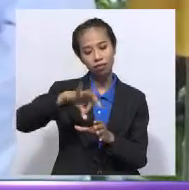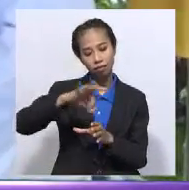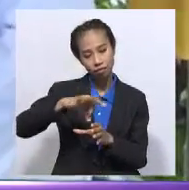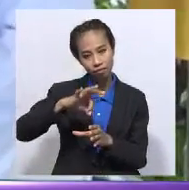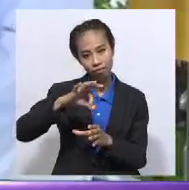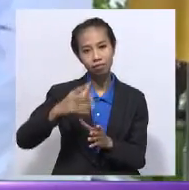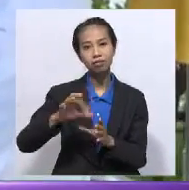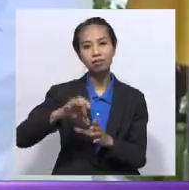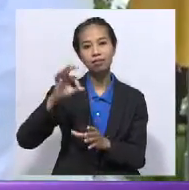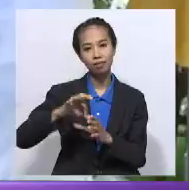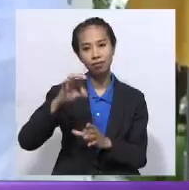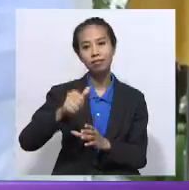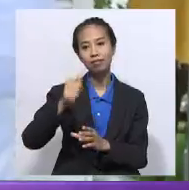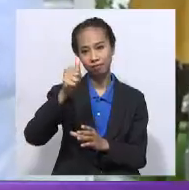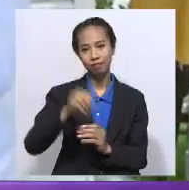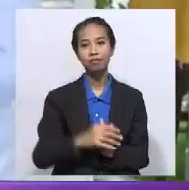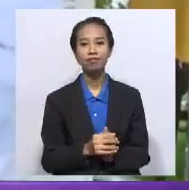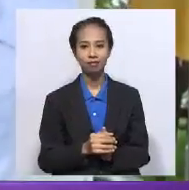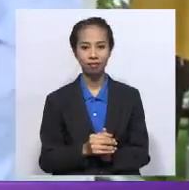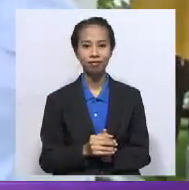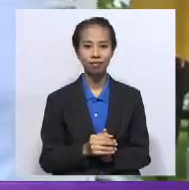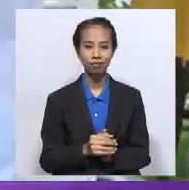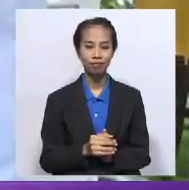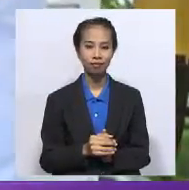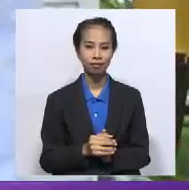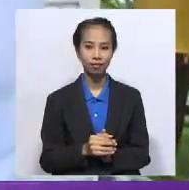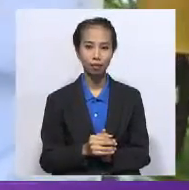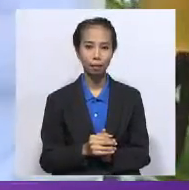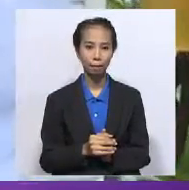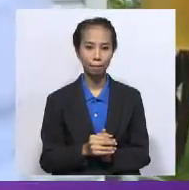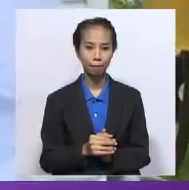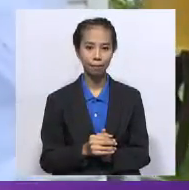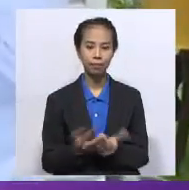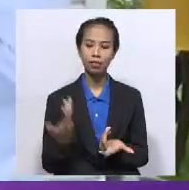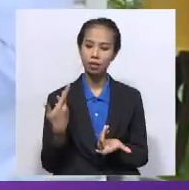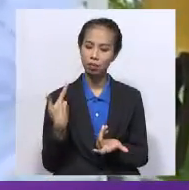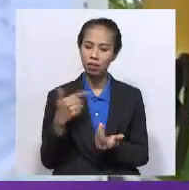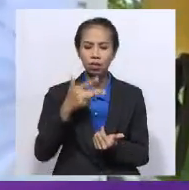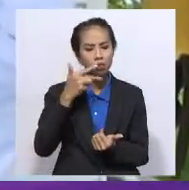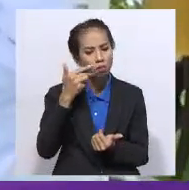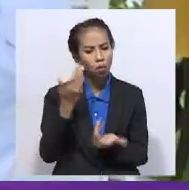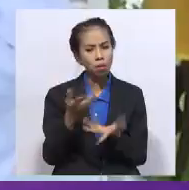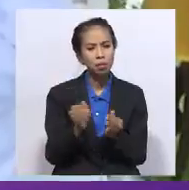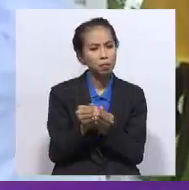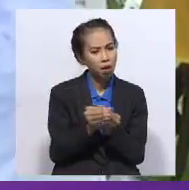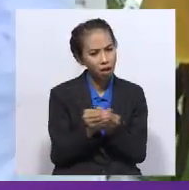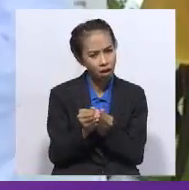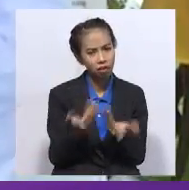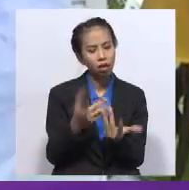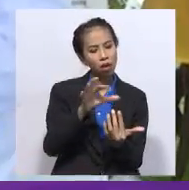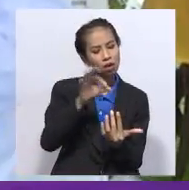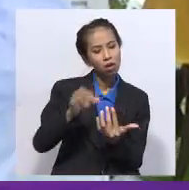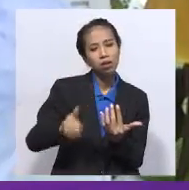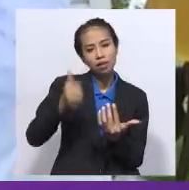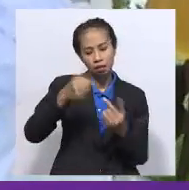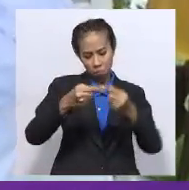ได้เลย ปกติคนจะชินกับรสหวานๆมากกว่าแต่อันนี้เอาของคาวเข้ามาแทรกในของม้วน ใช่ค่ะมีทั้งคาวทั้งหวานให้เลือกสรรเลย